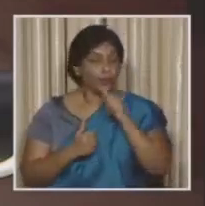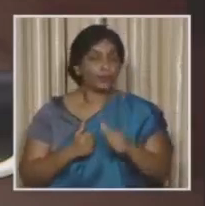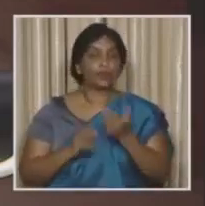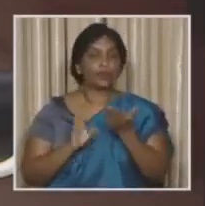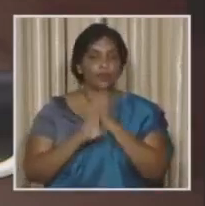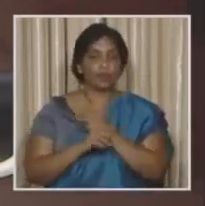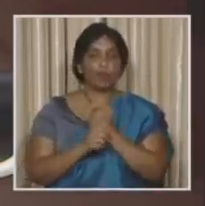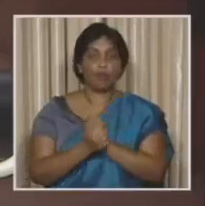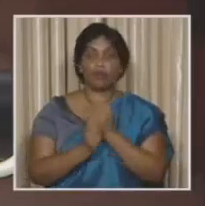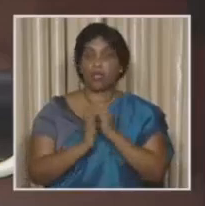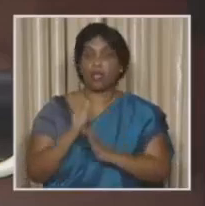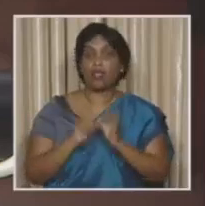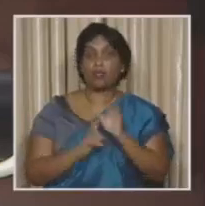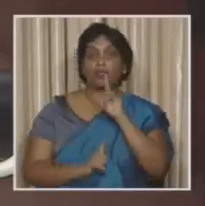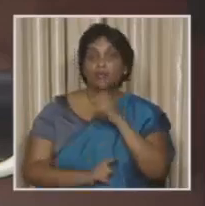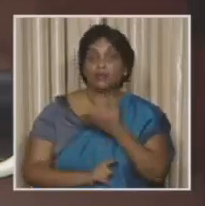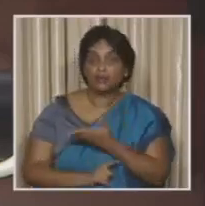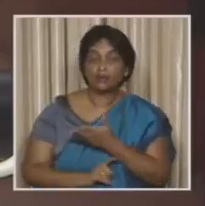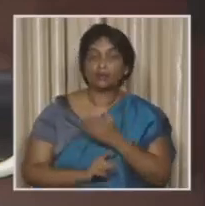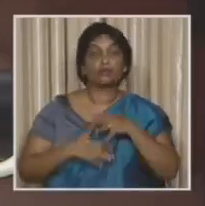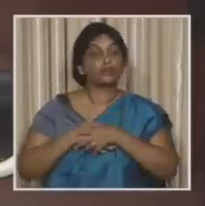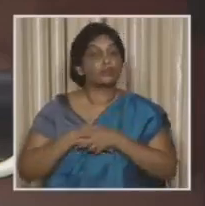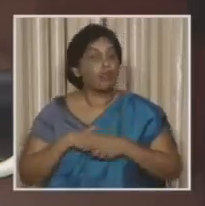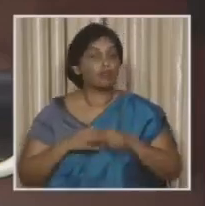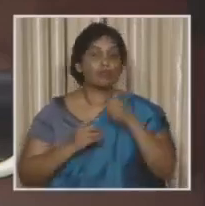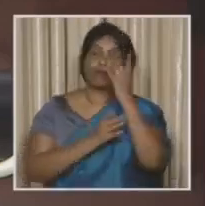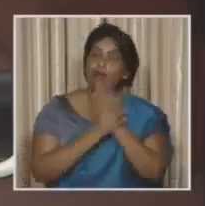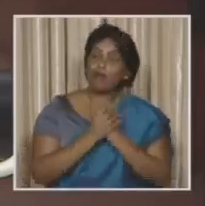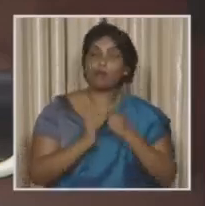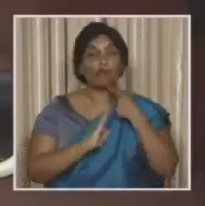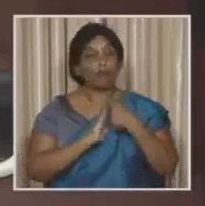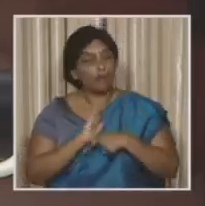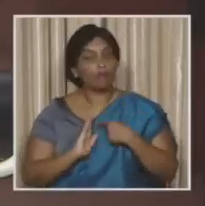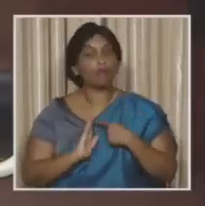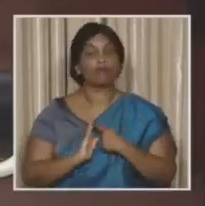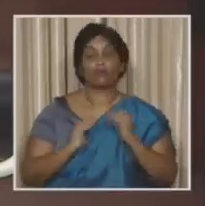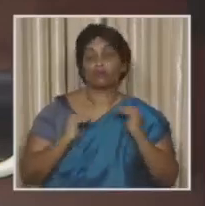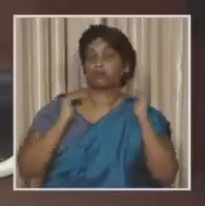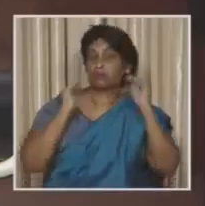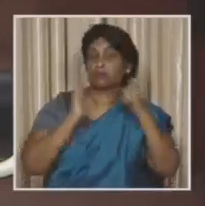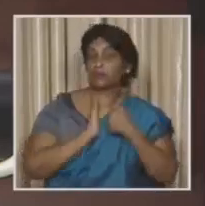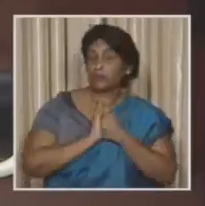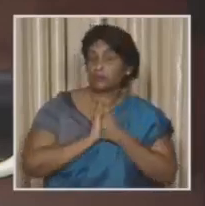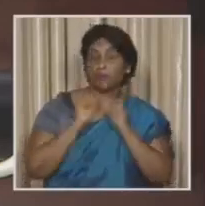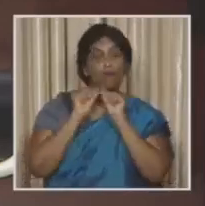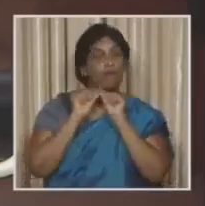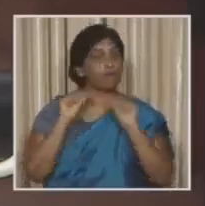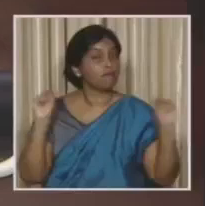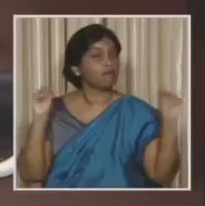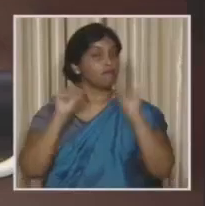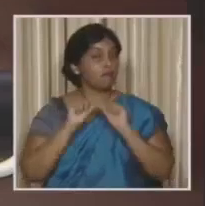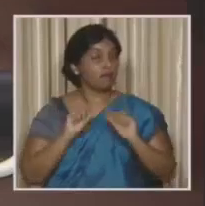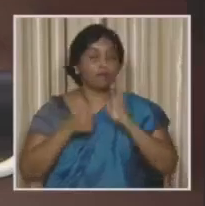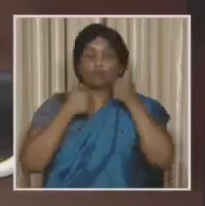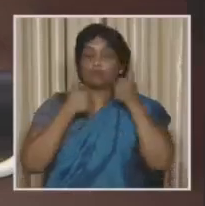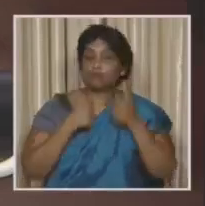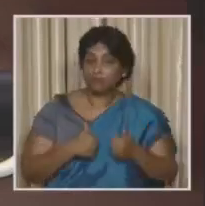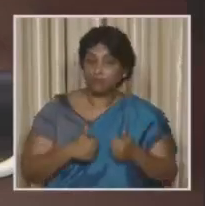හිටපු පොලිස් අමාත්‍යවරයා කරේ ජාතිය, ආගම, මව්බිම කියන උත්තරීතර වගන්ති ඇතුලේ ඒ ඉතාමත්